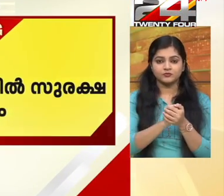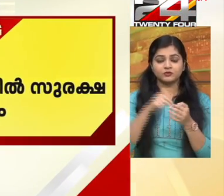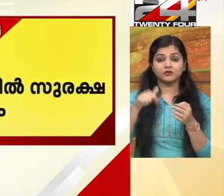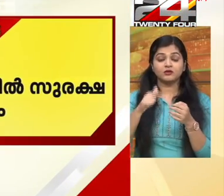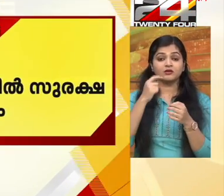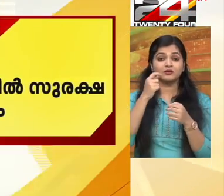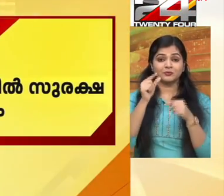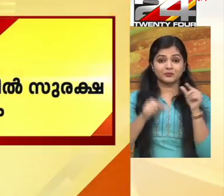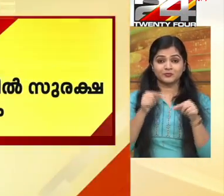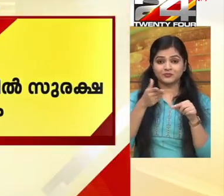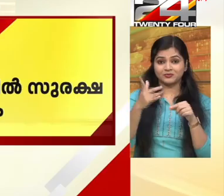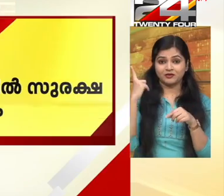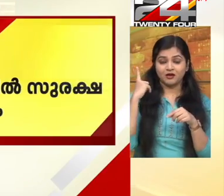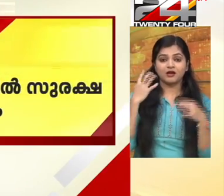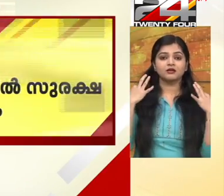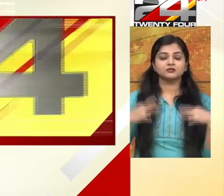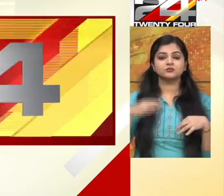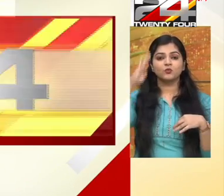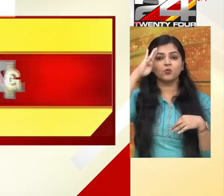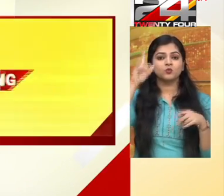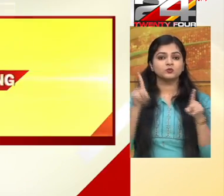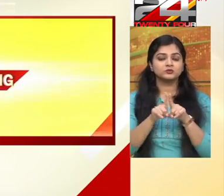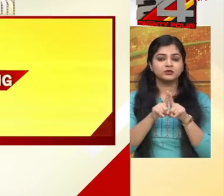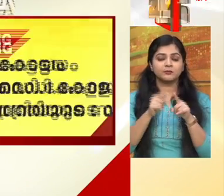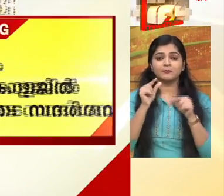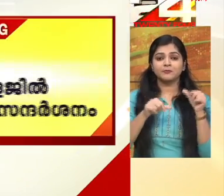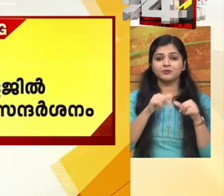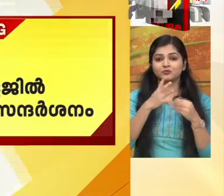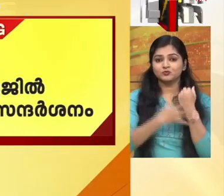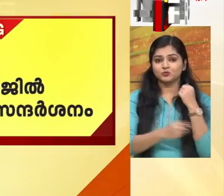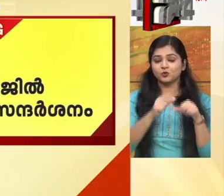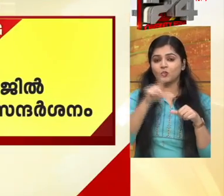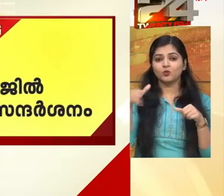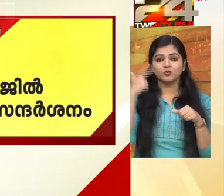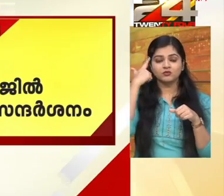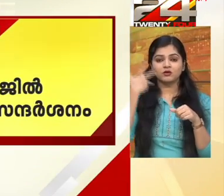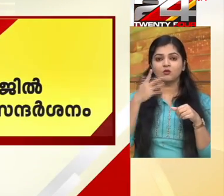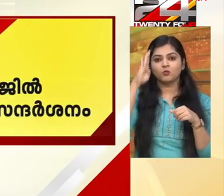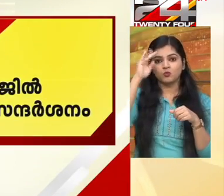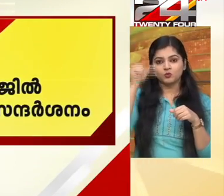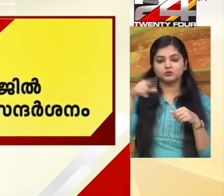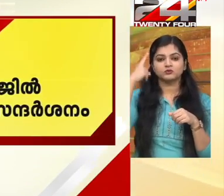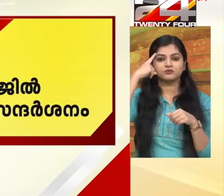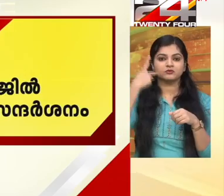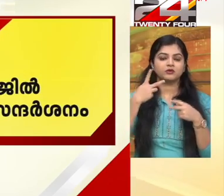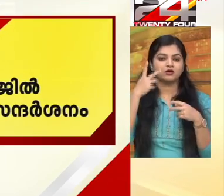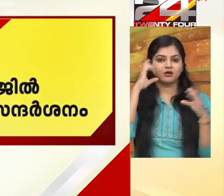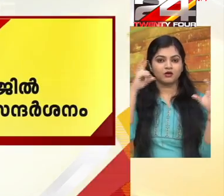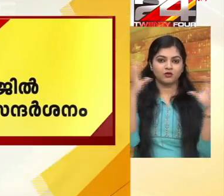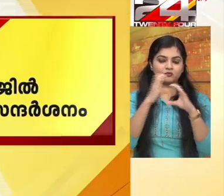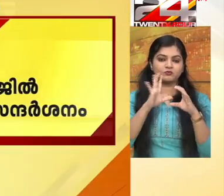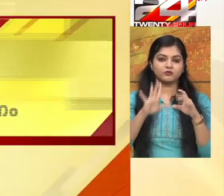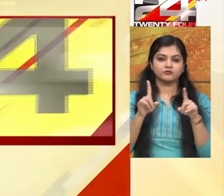പോലീസുകാരാണെന്നുള്ള തെറ്റിദ്ധാരണ ഈ യൂണിഫോം ഇട്ട് നിൽക്കുമ്പോൾ ഈ പ്രത്യേക വിഷയത്തിൽ ഇത് ഉൾപ്പെടെയുള്ള കാര്യങ്ങൾ പരിശോധിക്കപ്പെടും. അതായത്